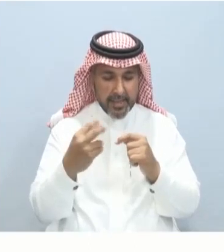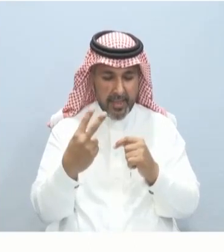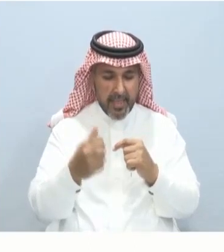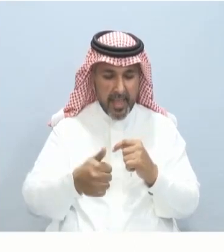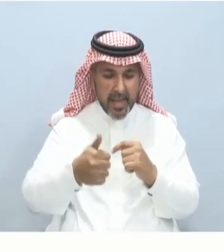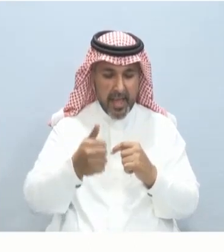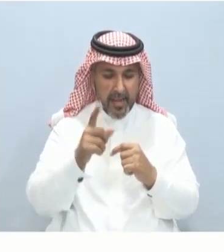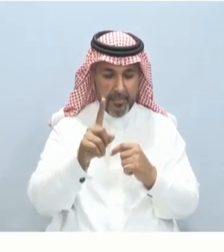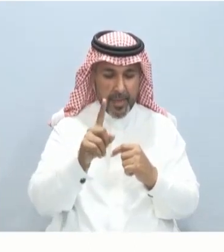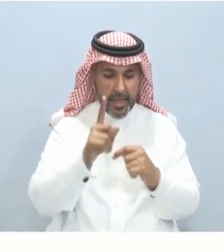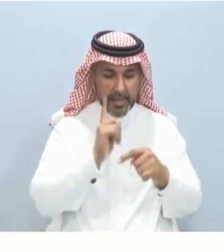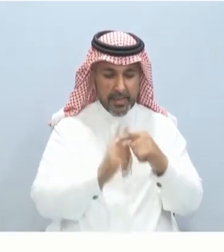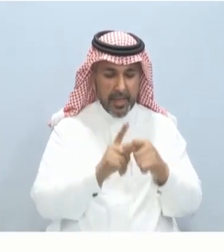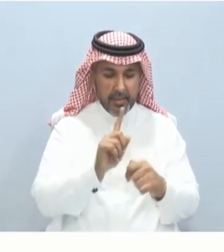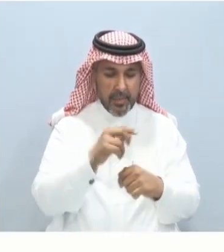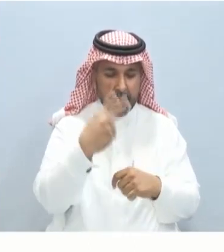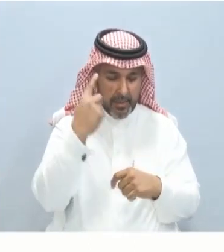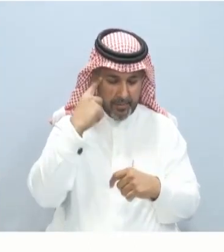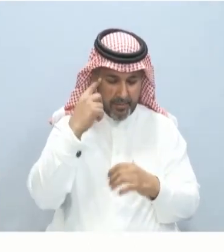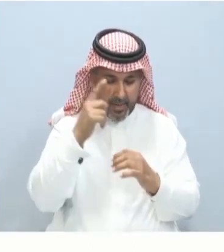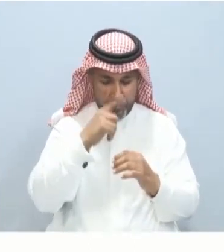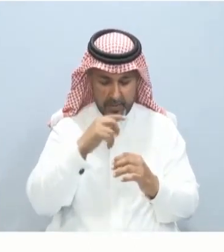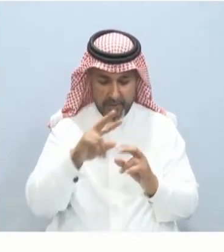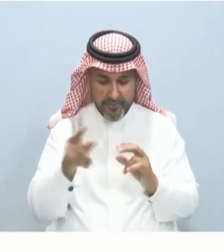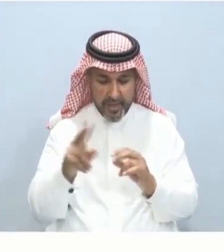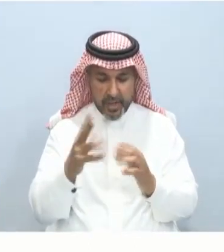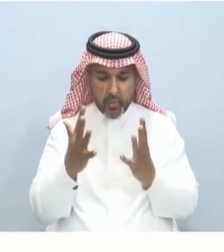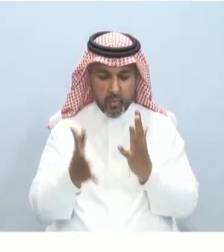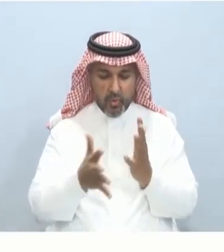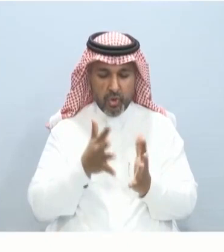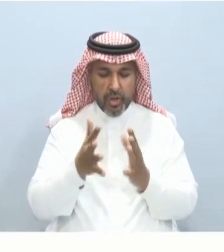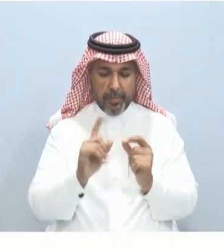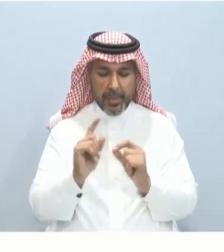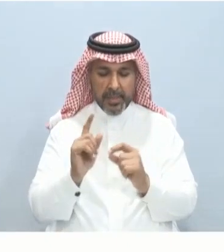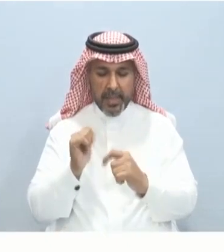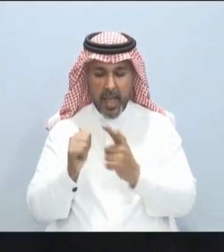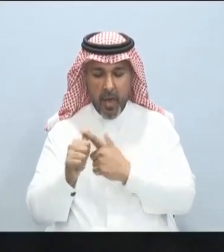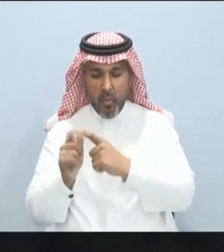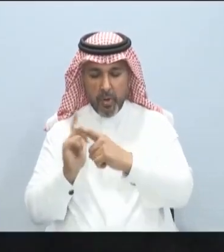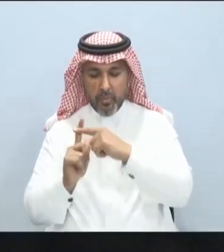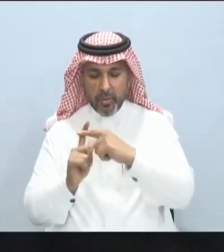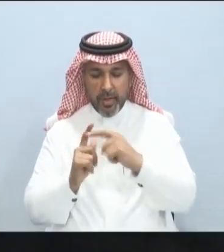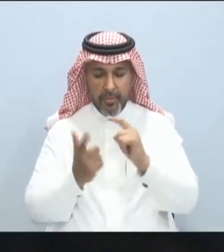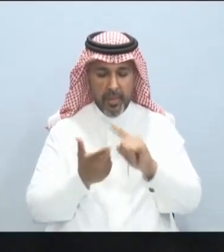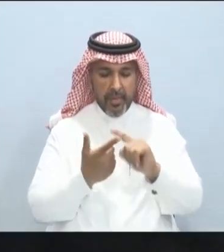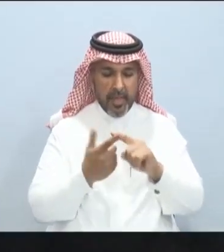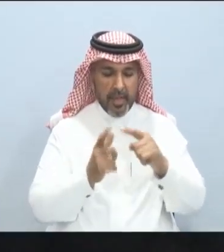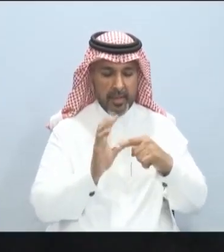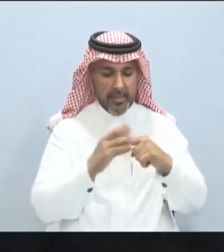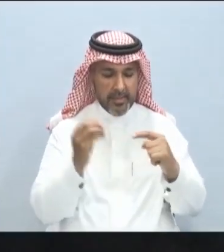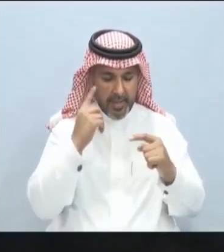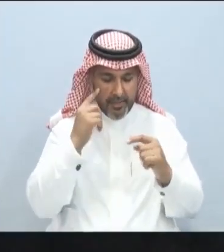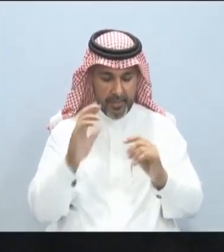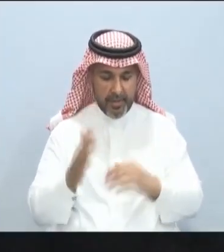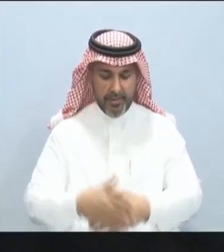اشاره سالبه هنا الناتج النهائي بعد ايجاد حاصل ضرب مربع المجموع